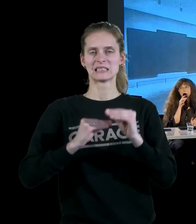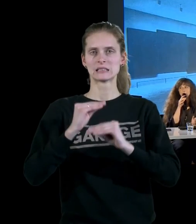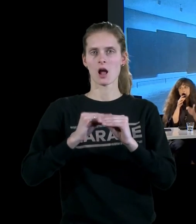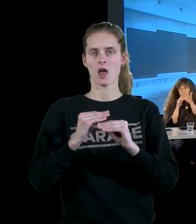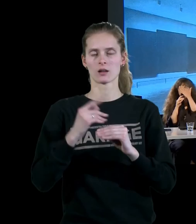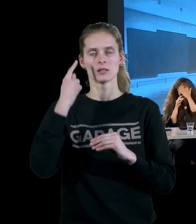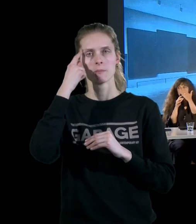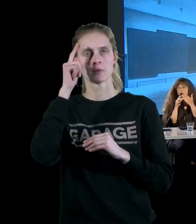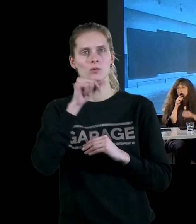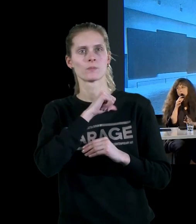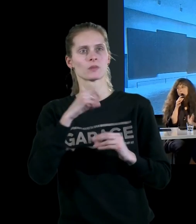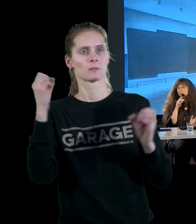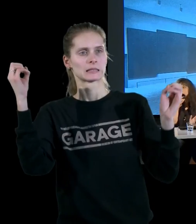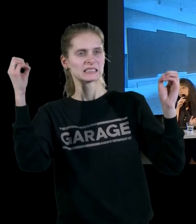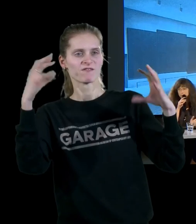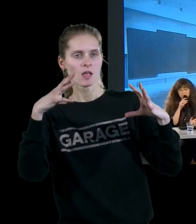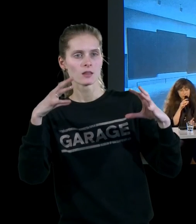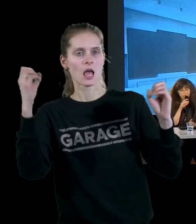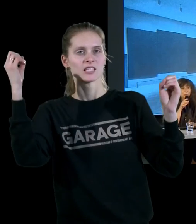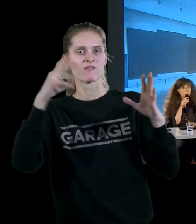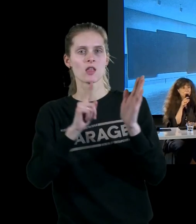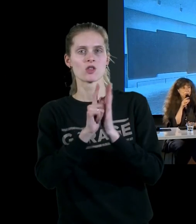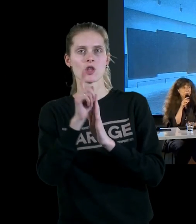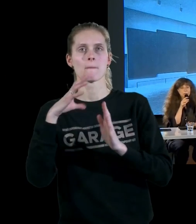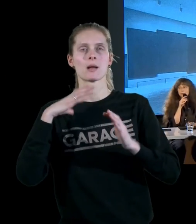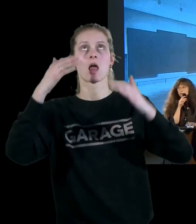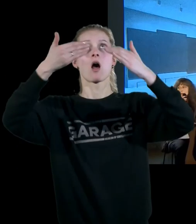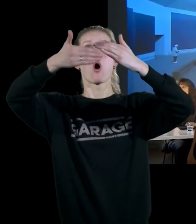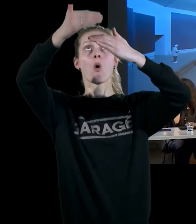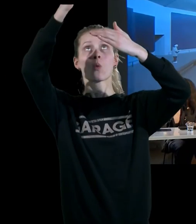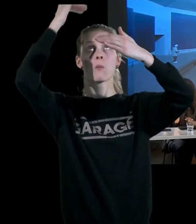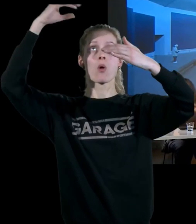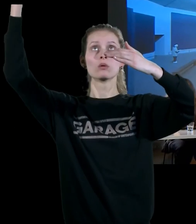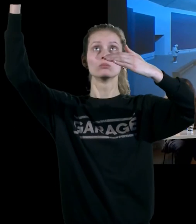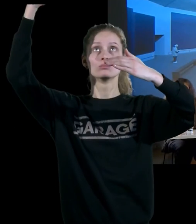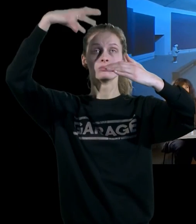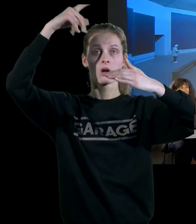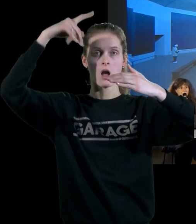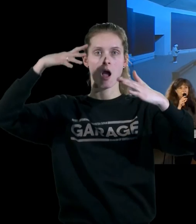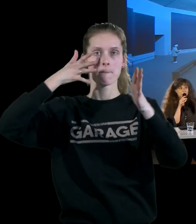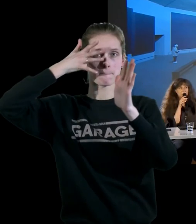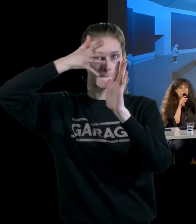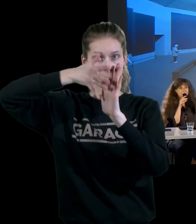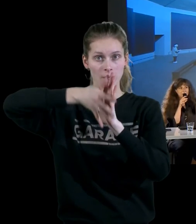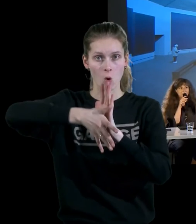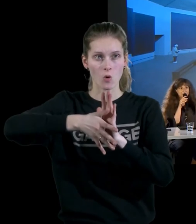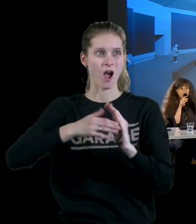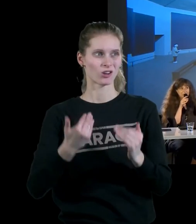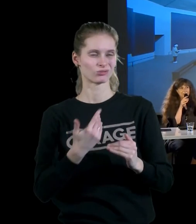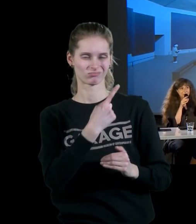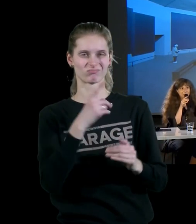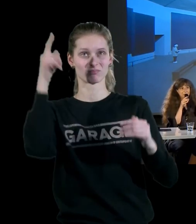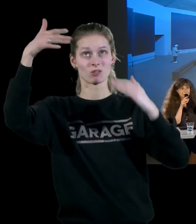свет менялся. Сначала, как вы видите, там был прозрачный купол, то есть там было дневное освещение. Сейчас этот купол закрыт, но все равно там